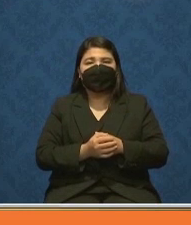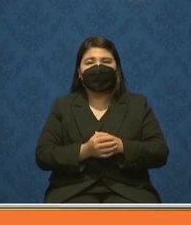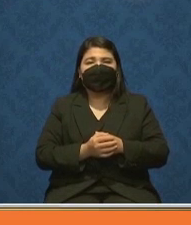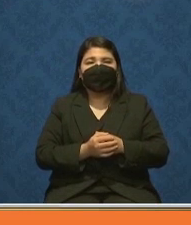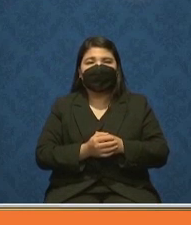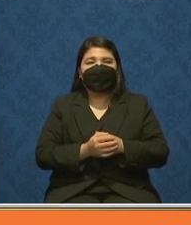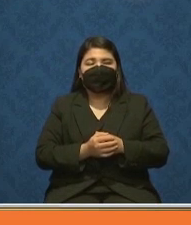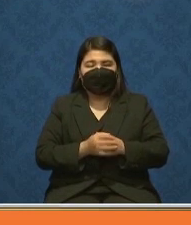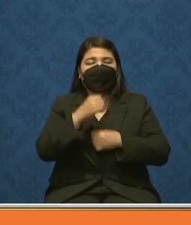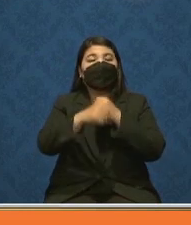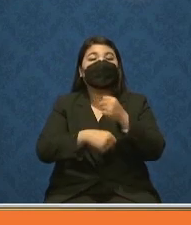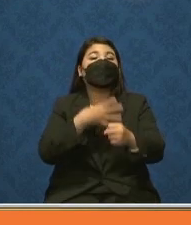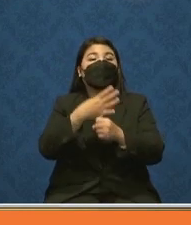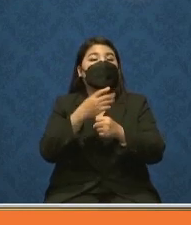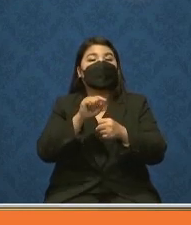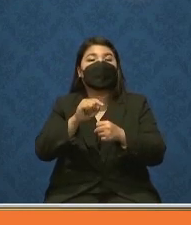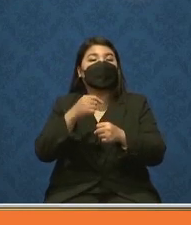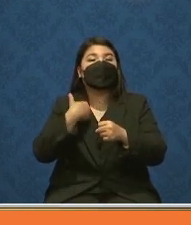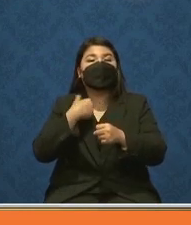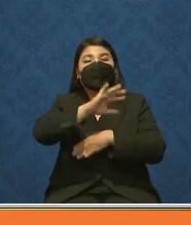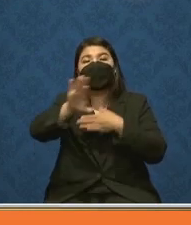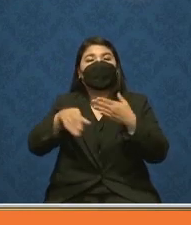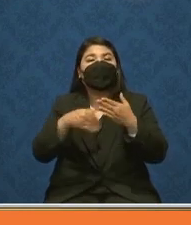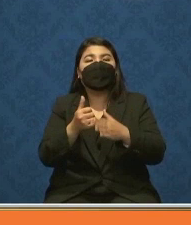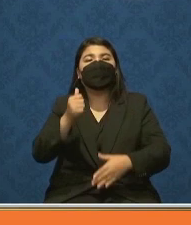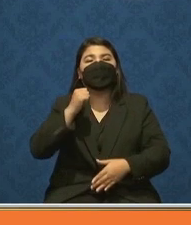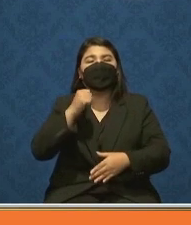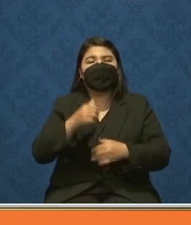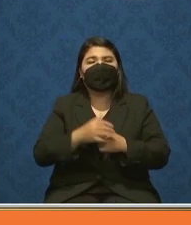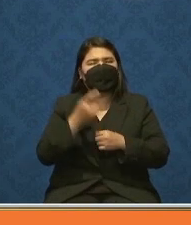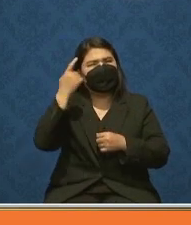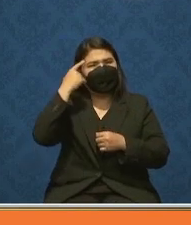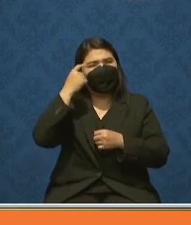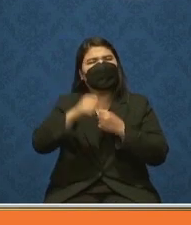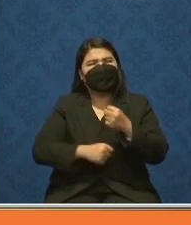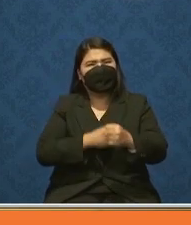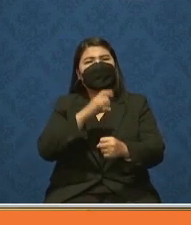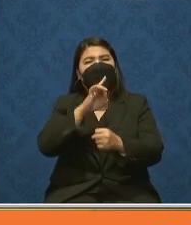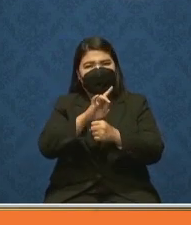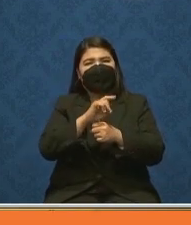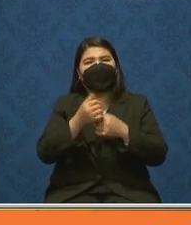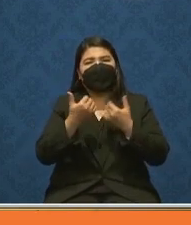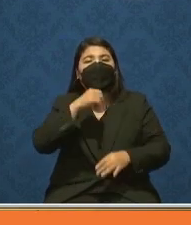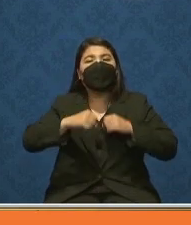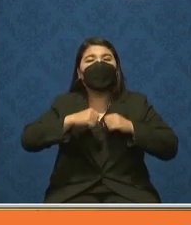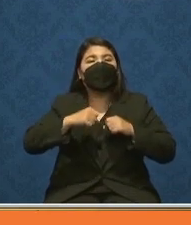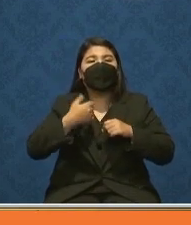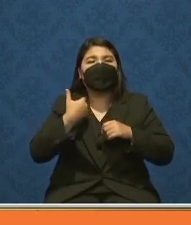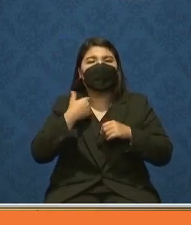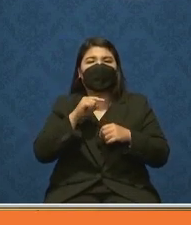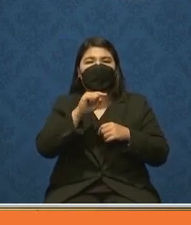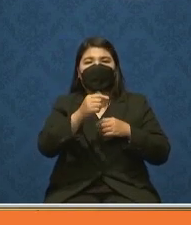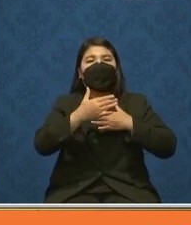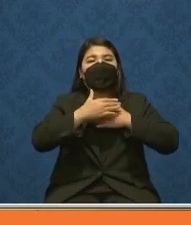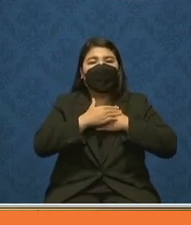ครับ4ปีนี้ทุกอย่างเป็นเหมือนเดิมจริงๆแล้วผมคิดว่ามัน8ปีได้ซ้ำครับจริงถ้าให้พูดภาษาวัยรุ่นเนี่ยเขาก็จะบอกว่